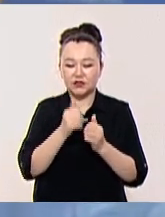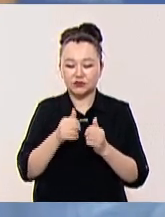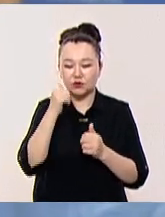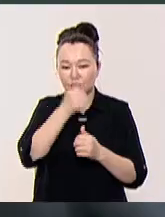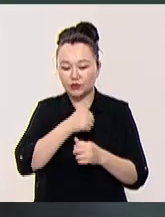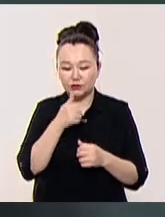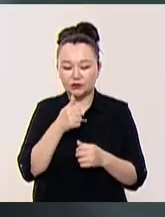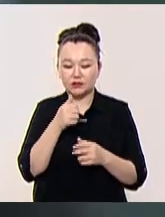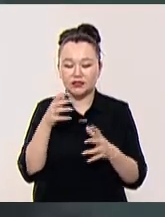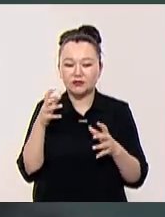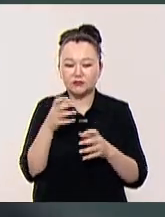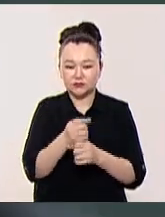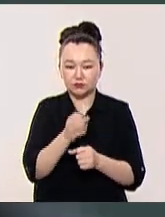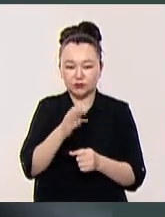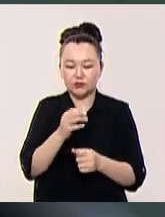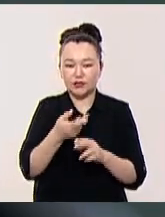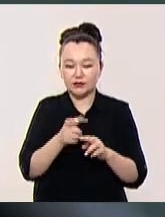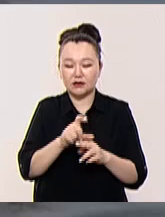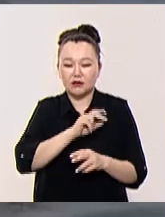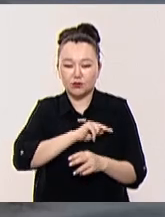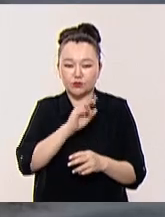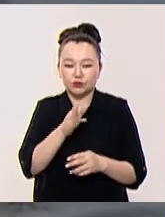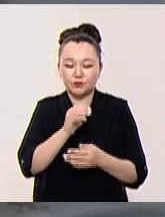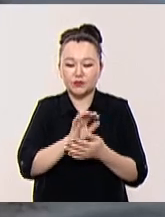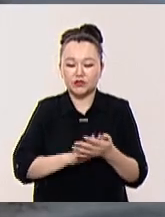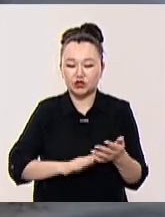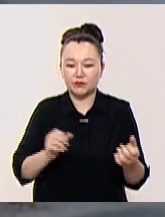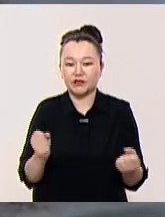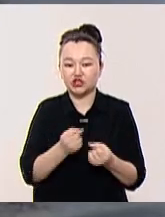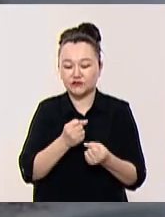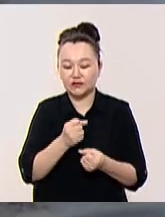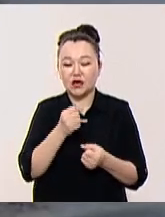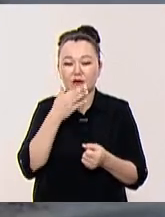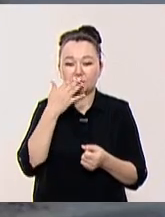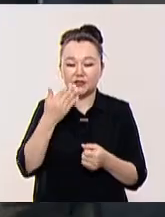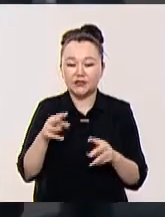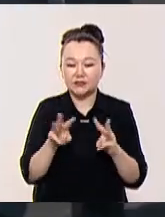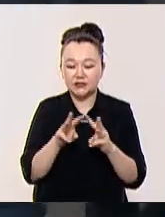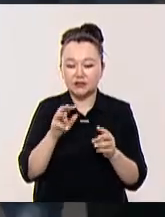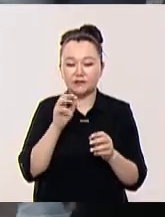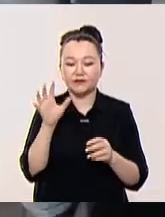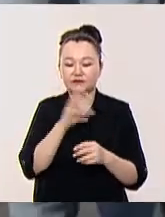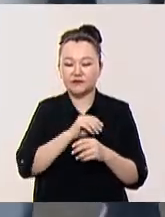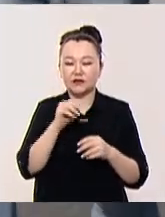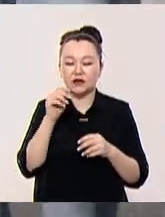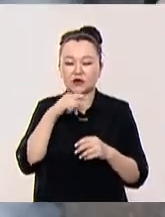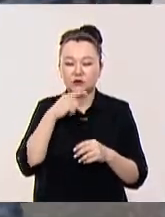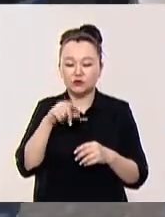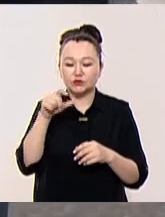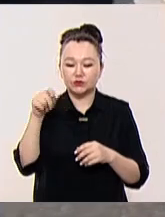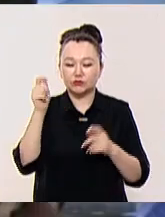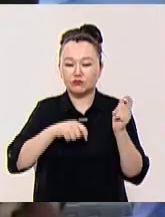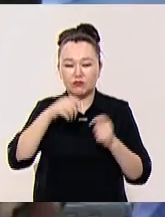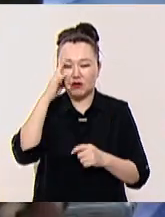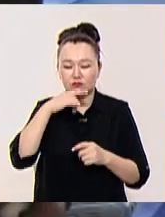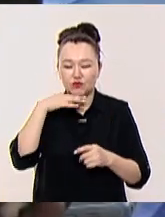жатырмыз еңбек министрінің. Әлі де бұл жұмысты жалғастыратын боламыз. Ал сыртқы істер министрі Қазақстанға жаппай қоныс аударып жатқан ресейліктер жоқ деп